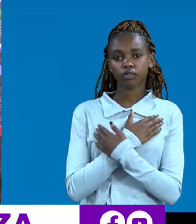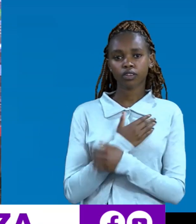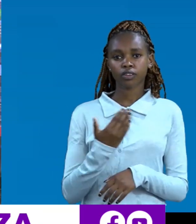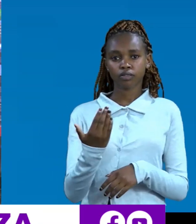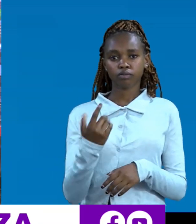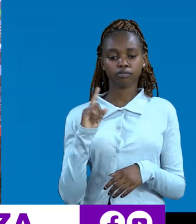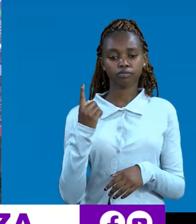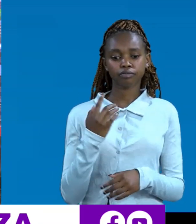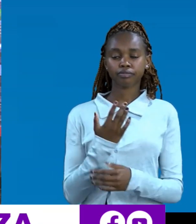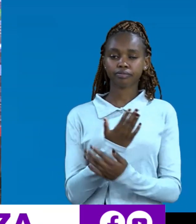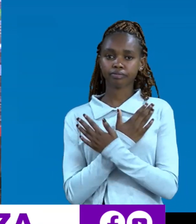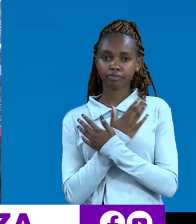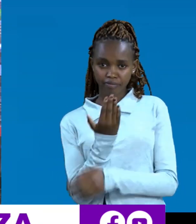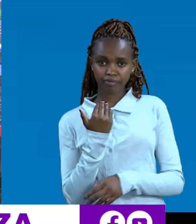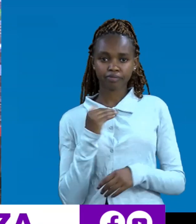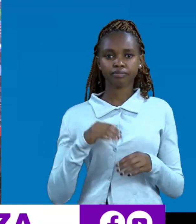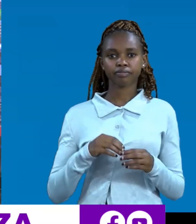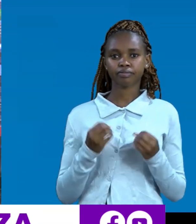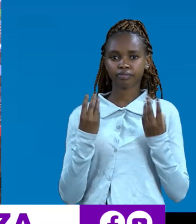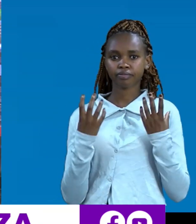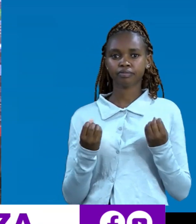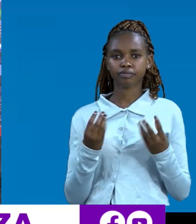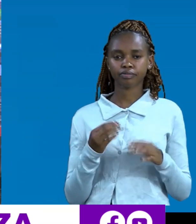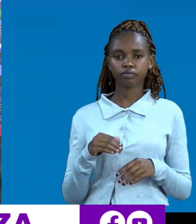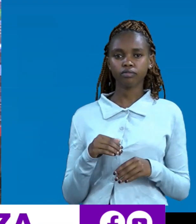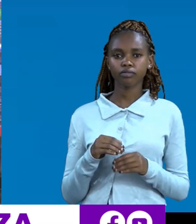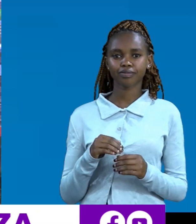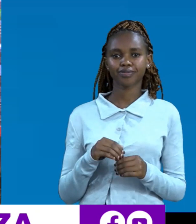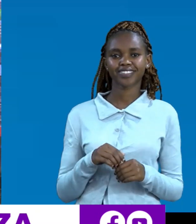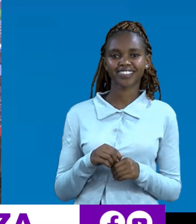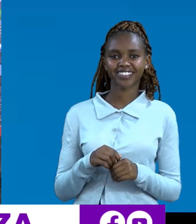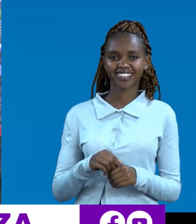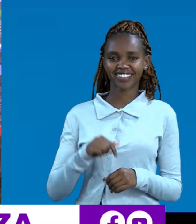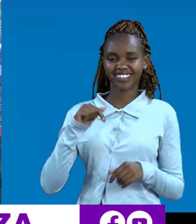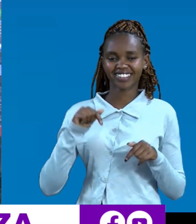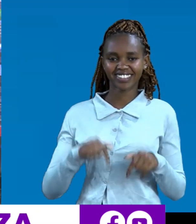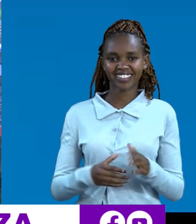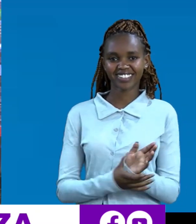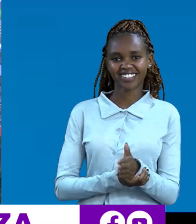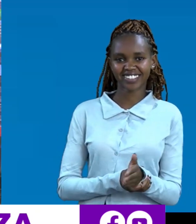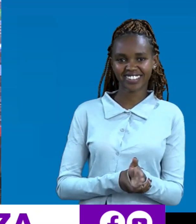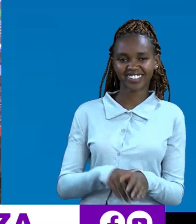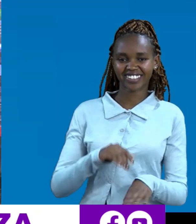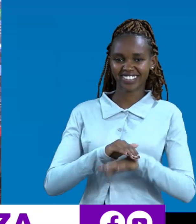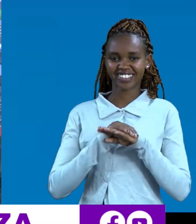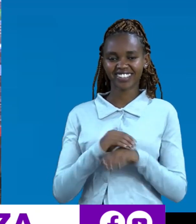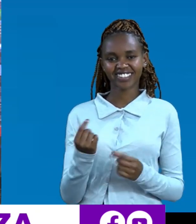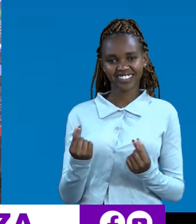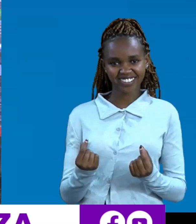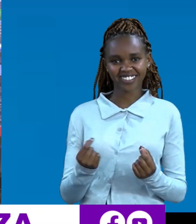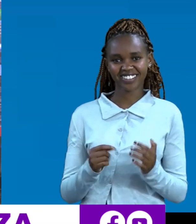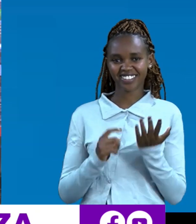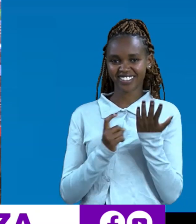Come on. Mm-hmm. Kama na game yako, mm-hmm. Put your... Pule kizungu, leo ni dhaje, kizungu si mingi. Vatu vya